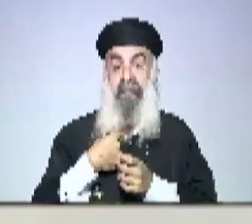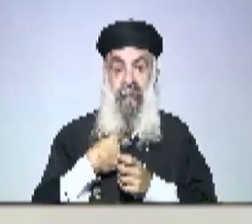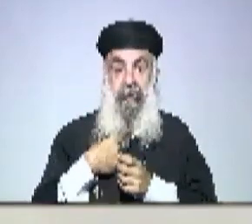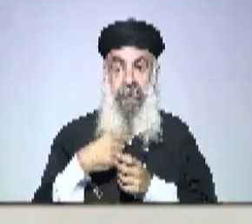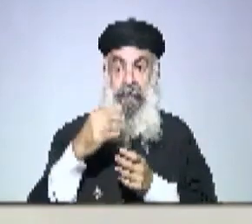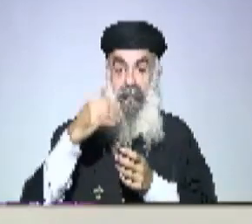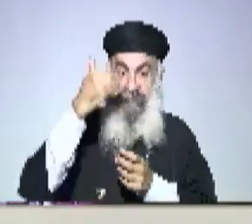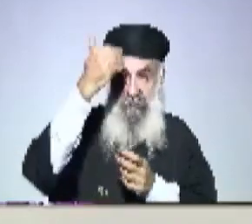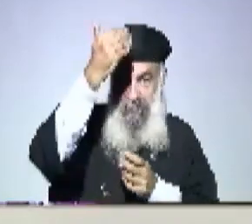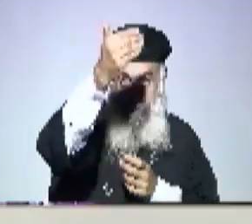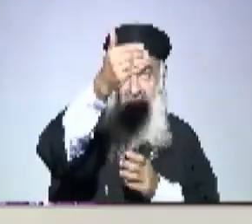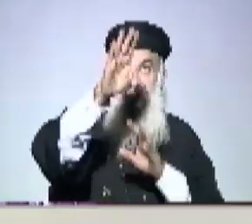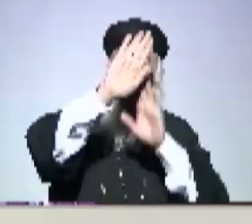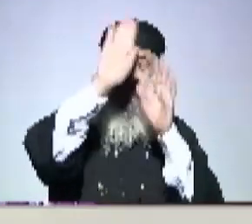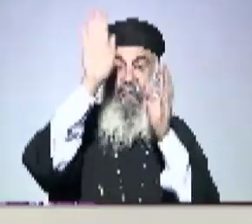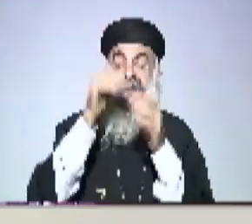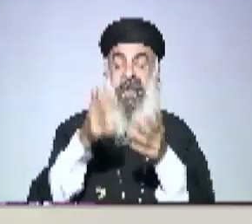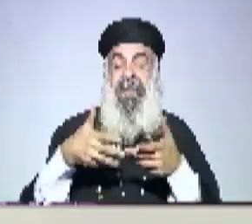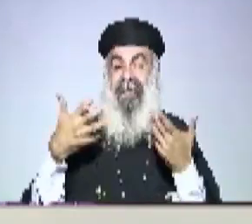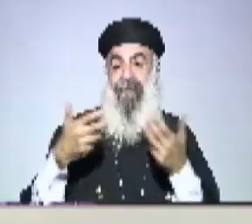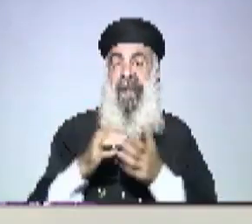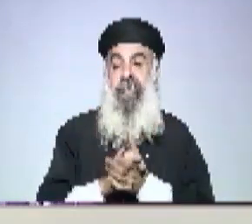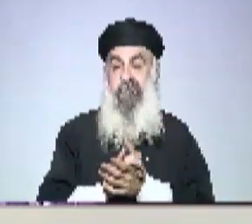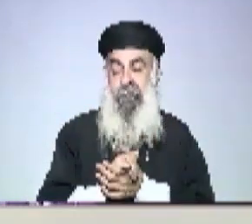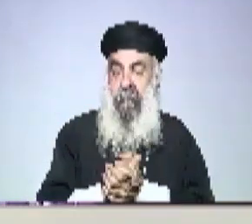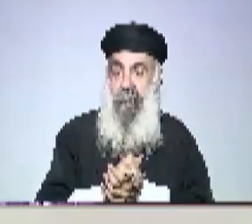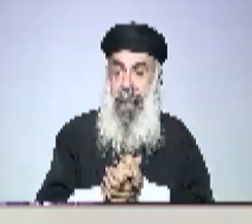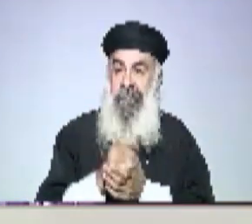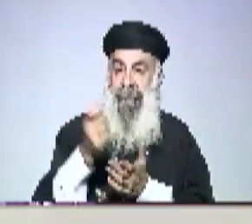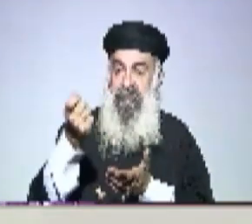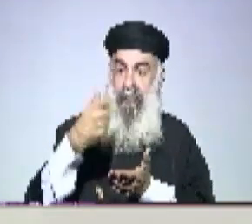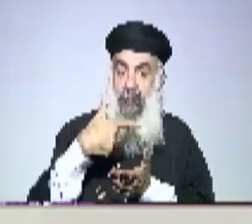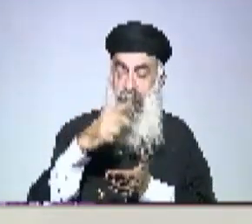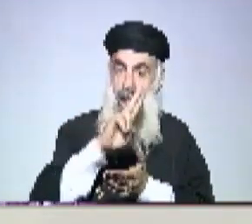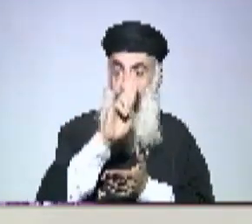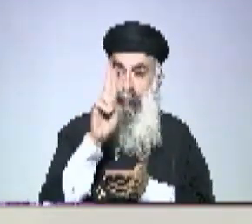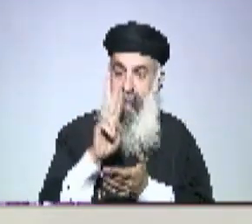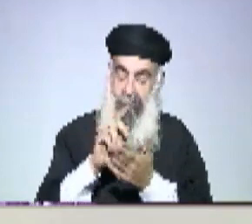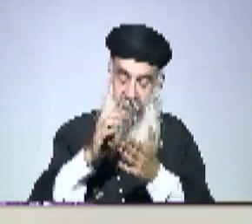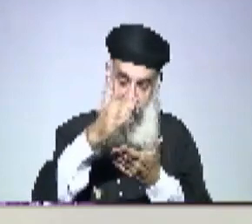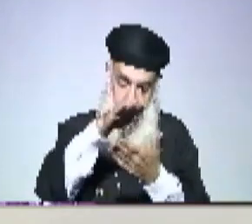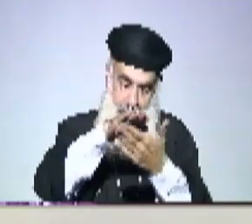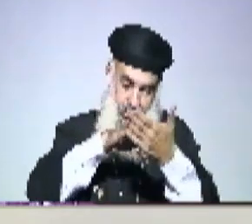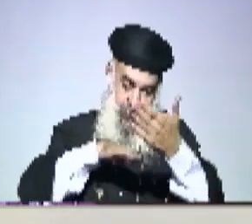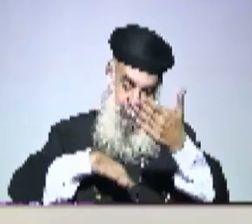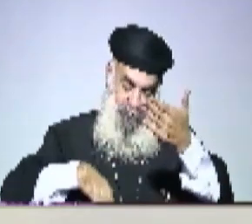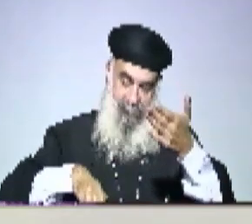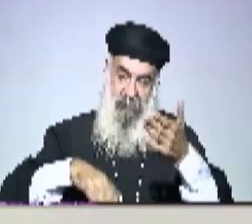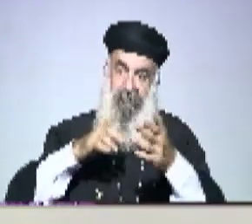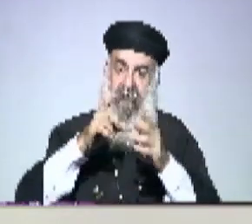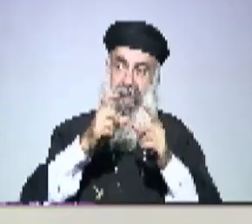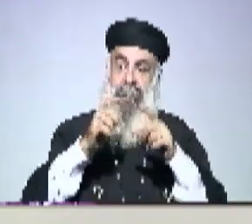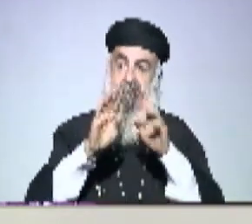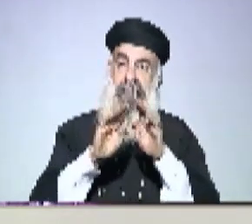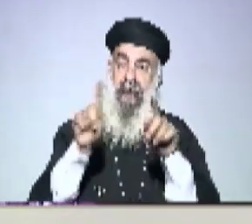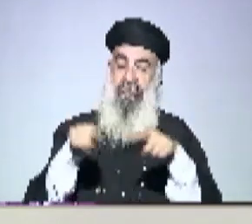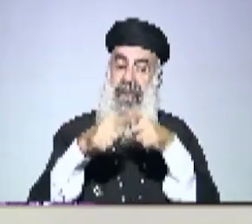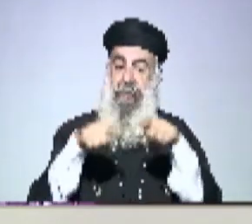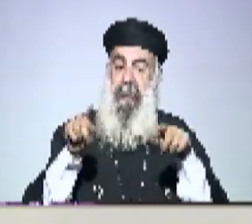الابديه السعيده في واحد بعت لي سؤال هو مصور صفحه منبس المضيه اللي